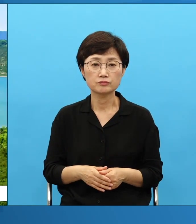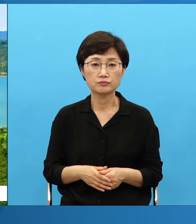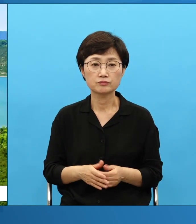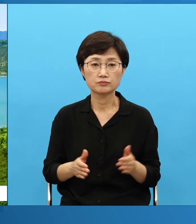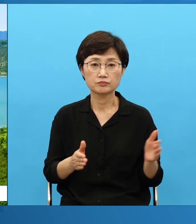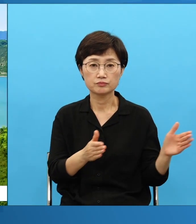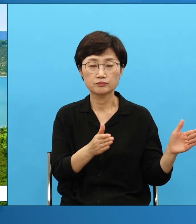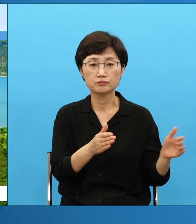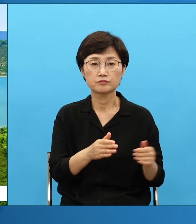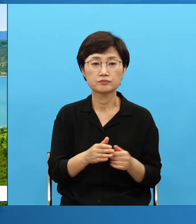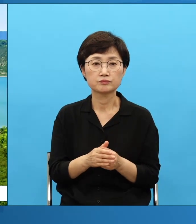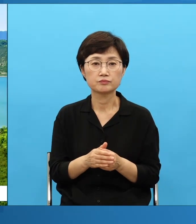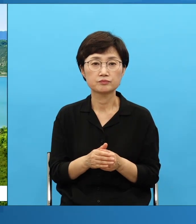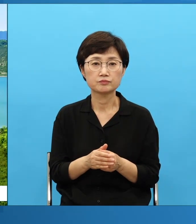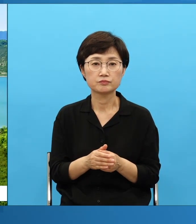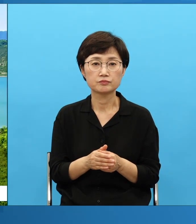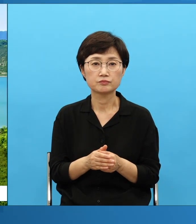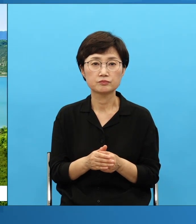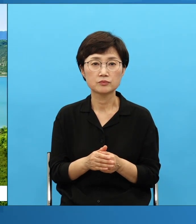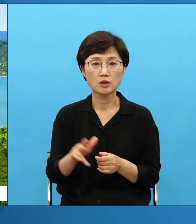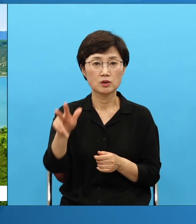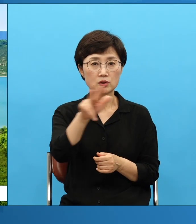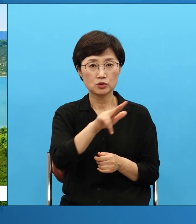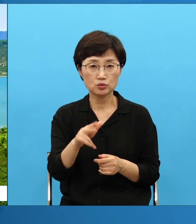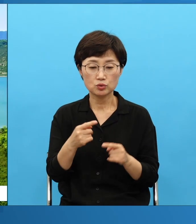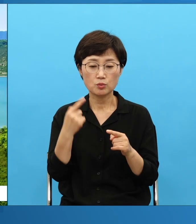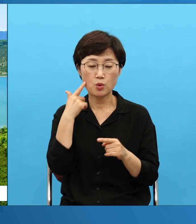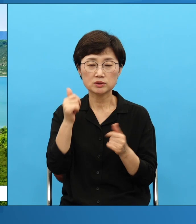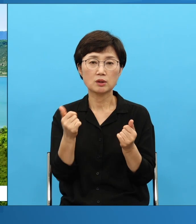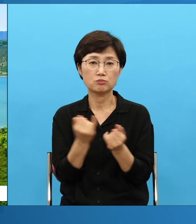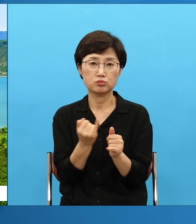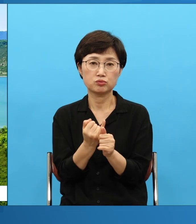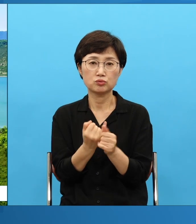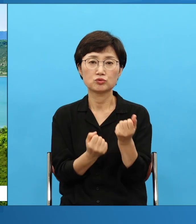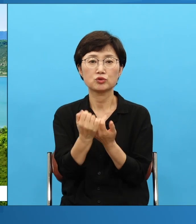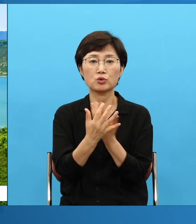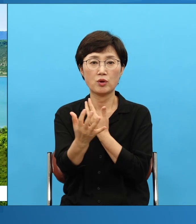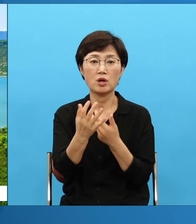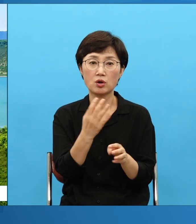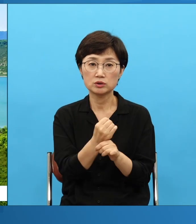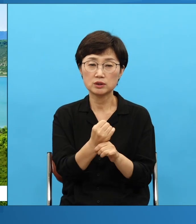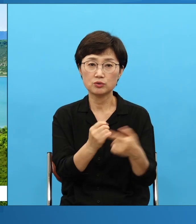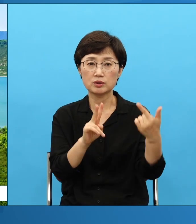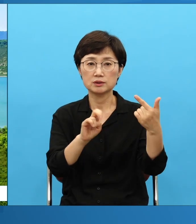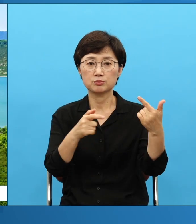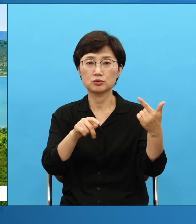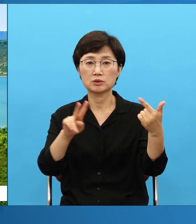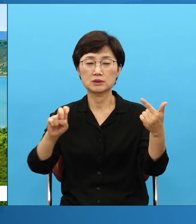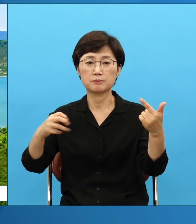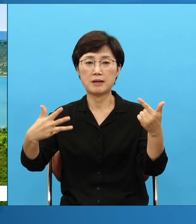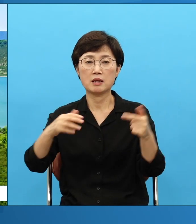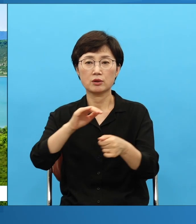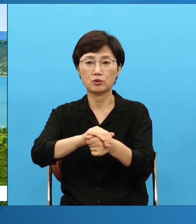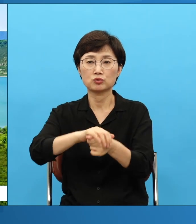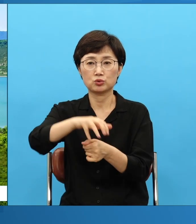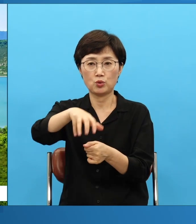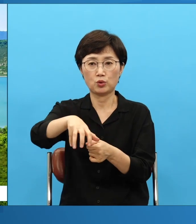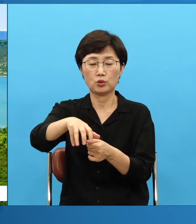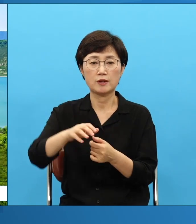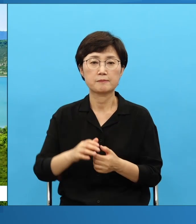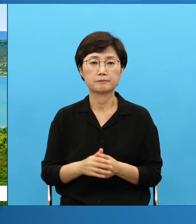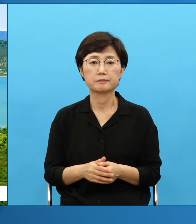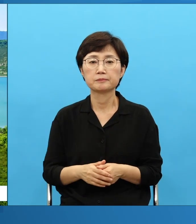주요 일정입니다. 전국 교육자부부 수련회가 26일부터 3일간 소노벨 경주 리조트에서